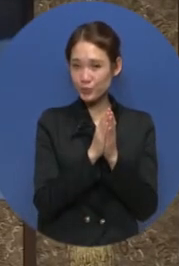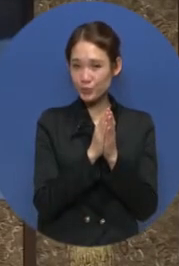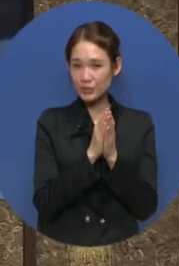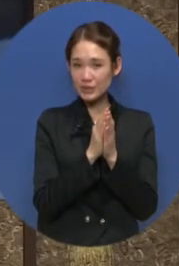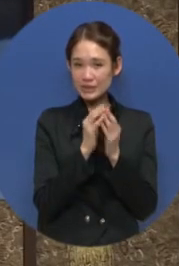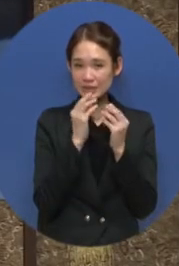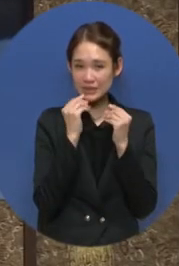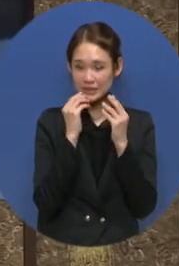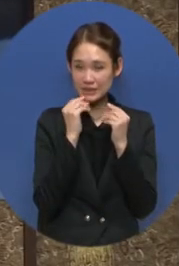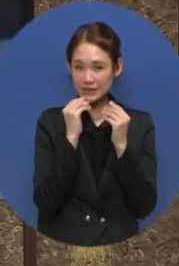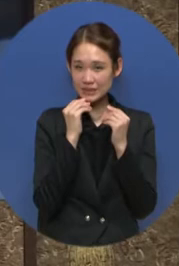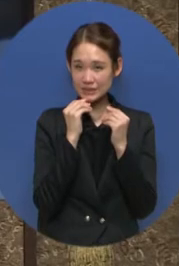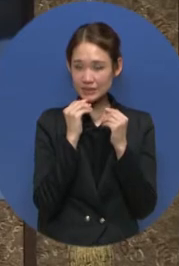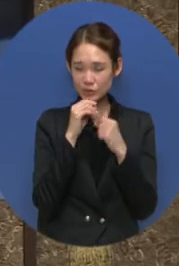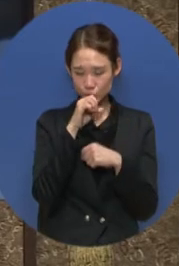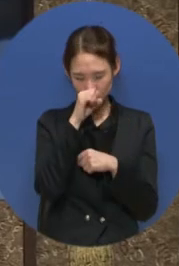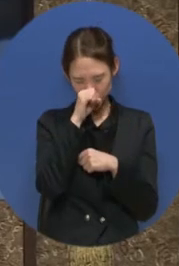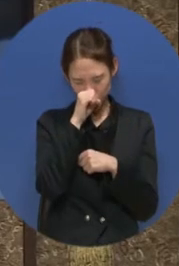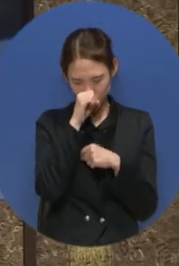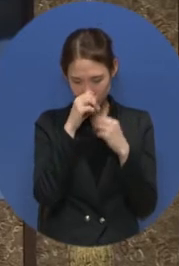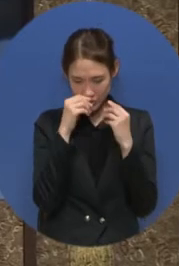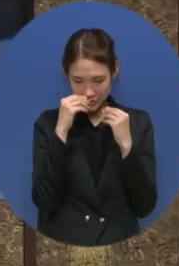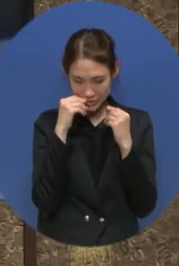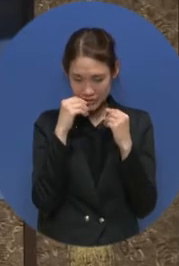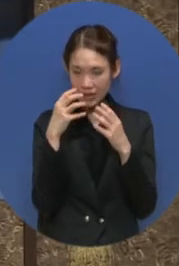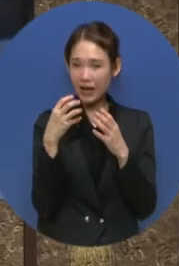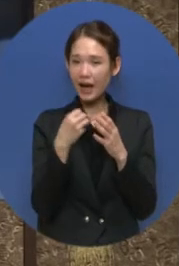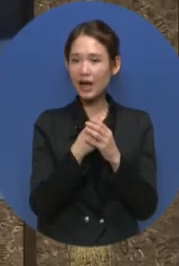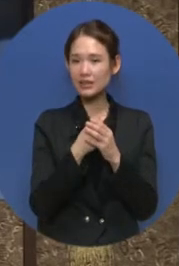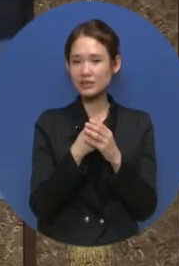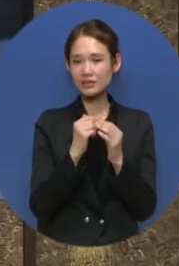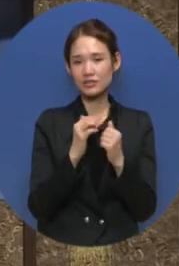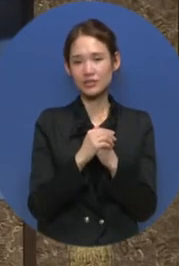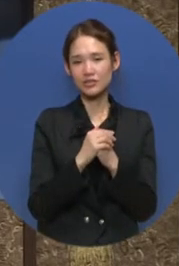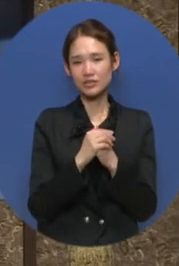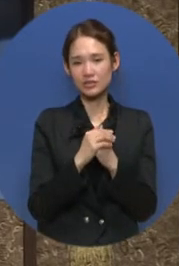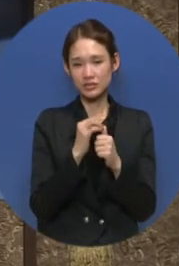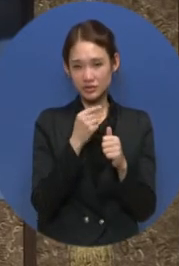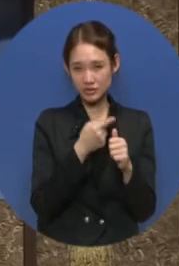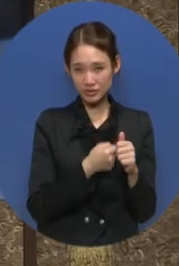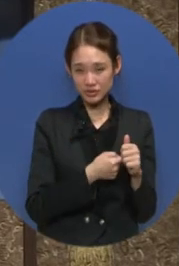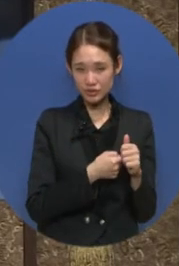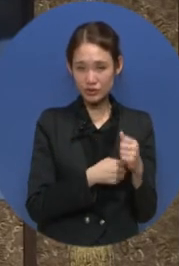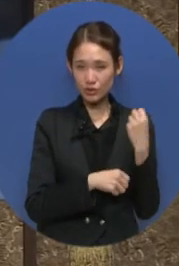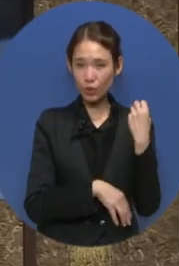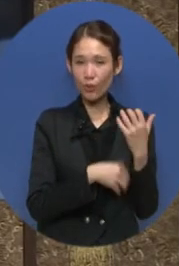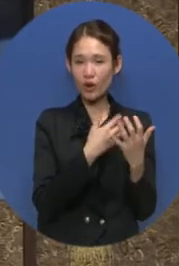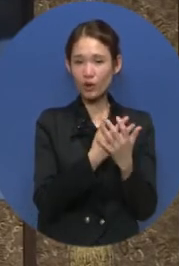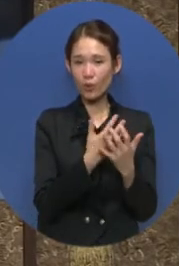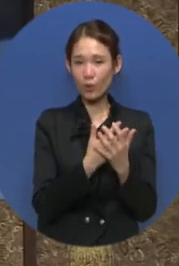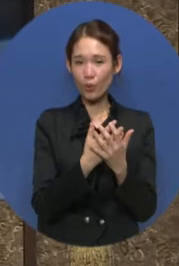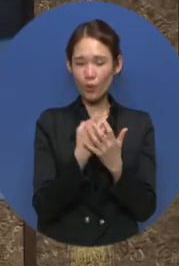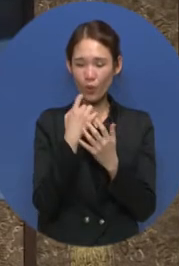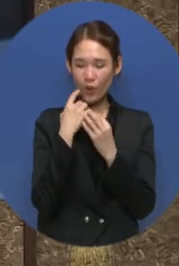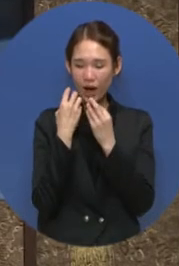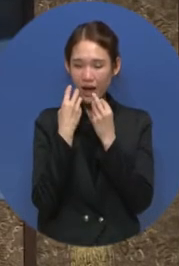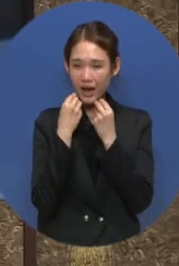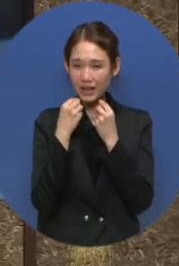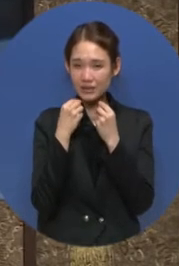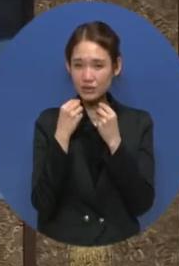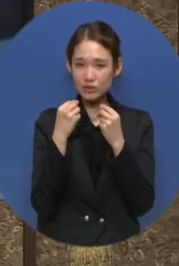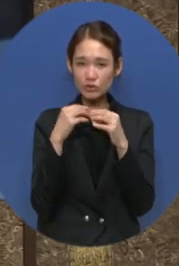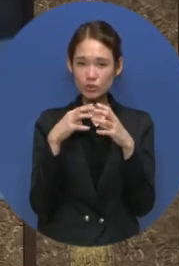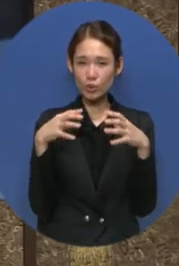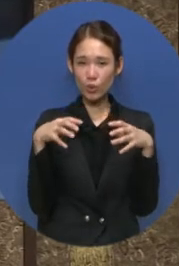있잖아요. 네. 황토에 좋은 황토를 가지고 저 천연 그 원료에다가 예. 황토를 이제